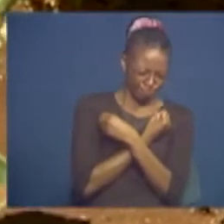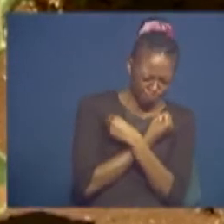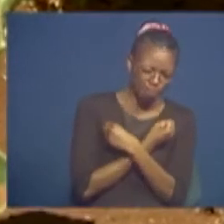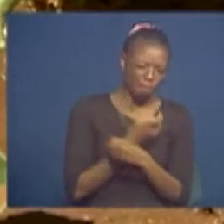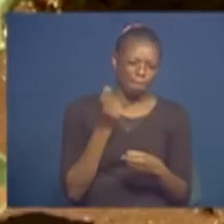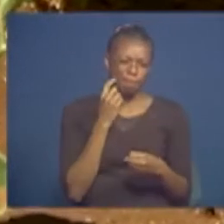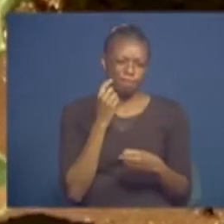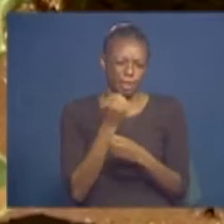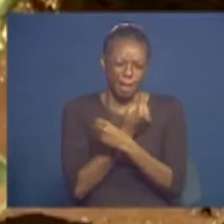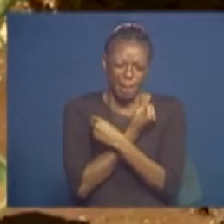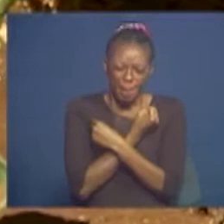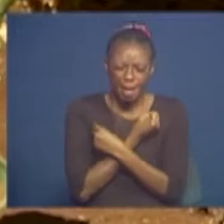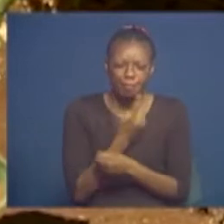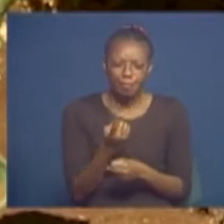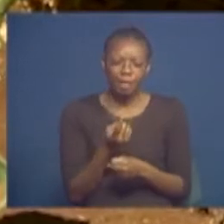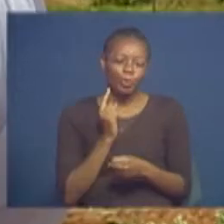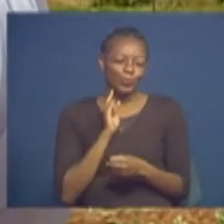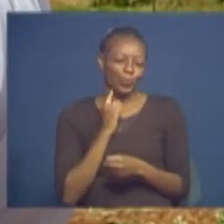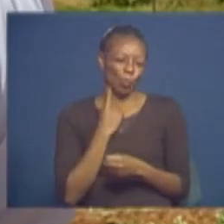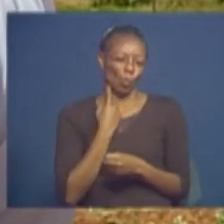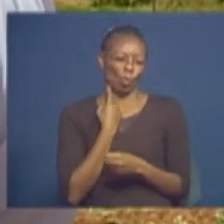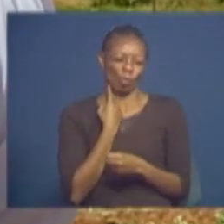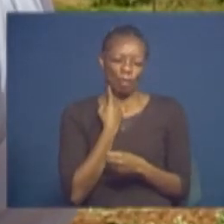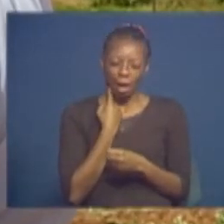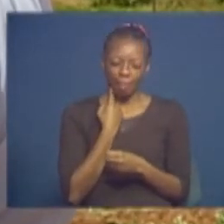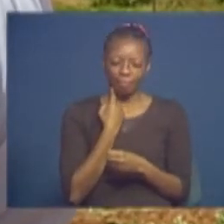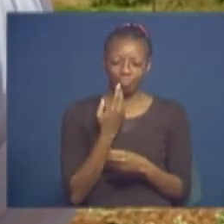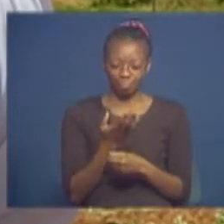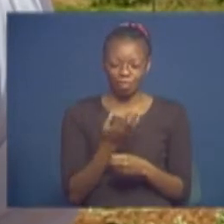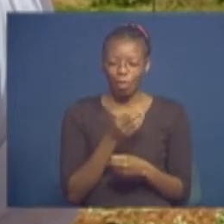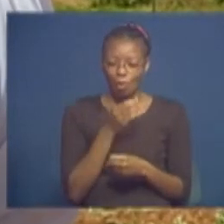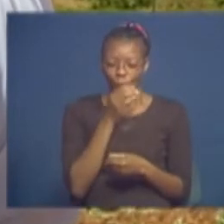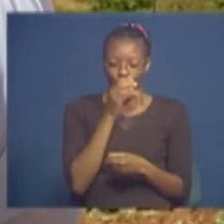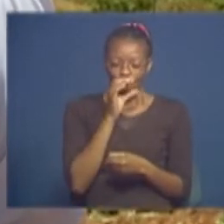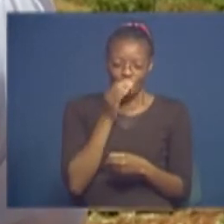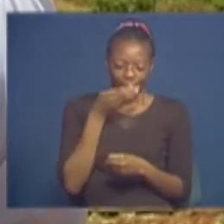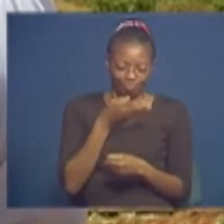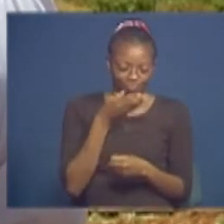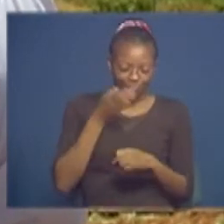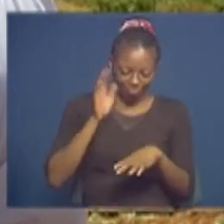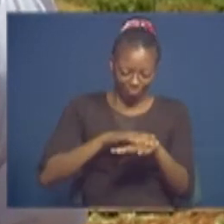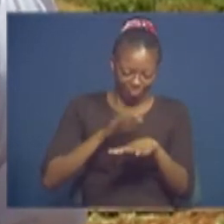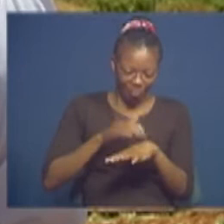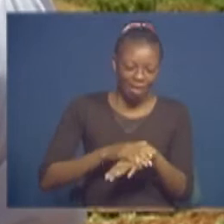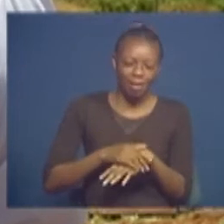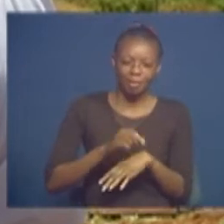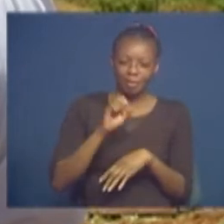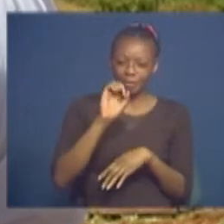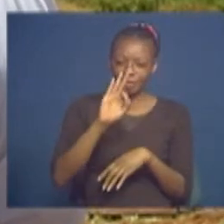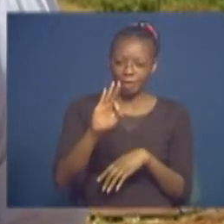ndani, sukari na utamu. Ya, hapa tuko na watermelon, na variety yake ni kilele